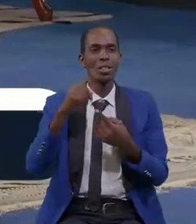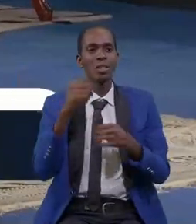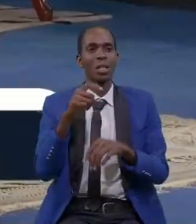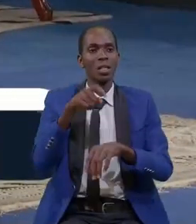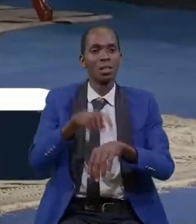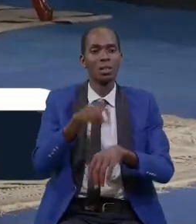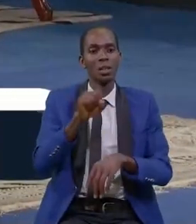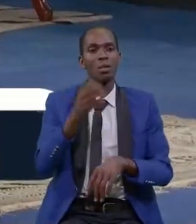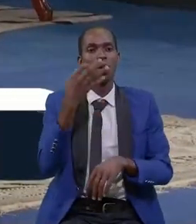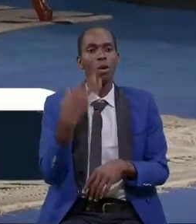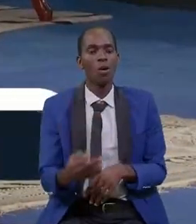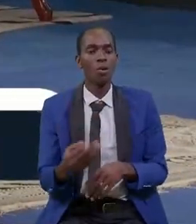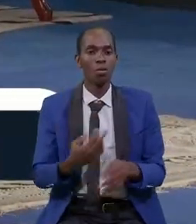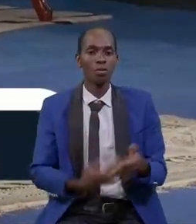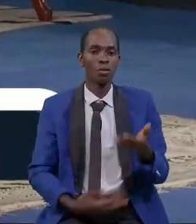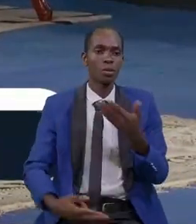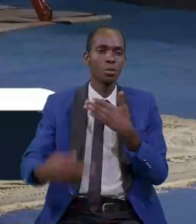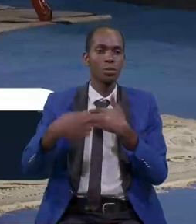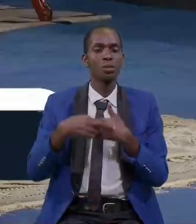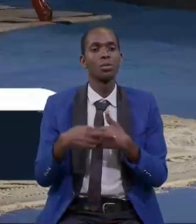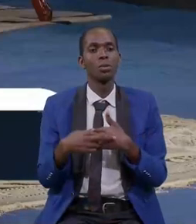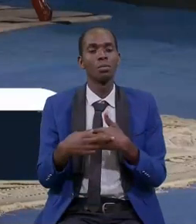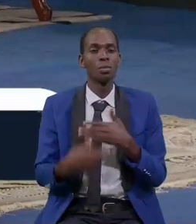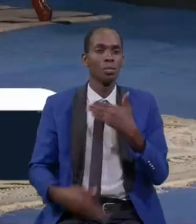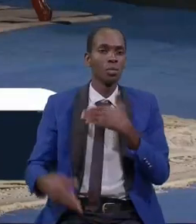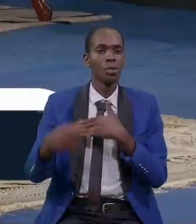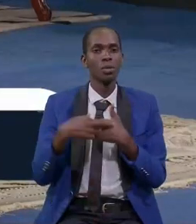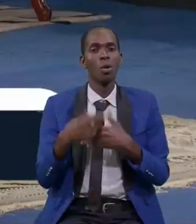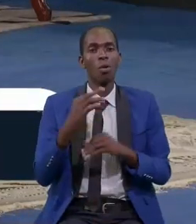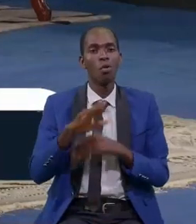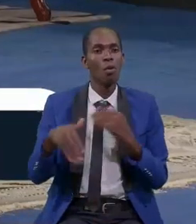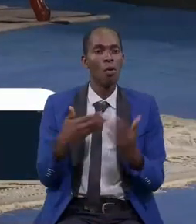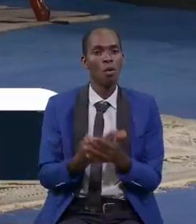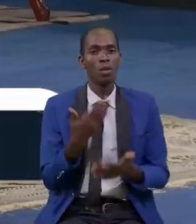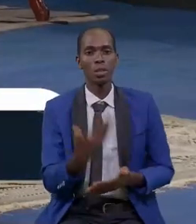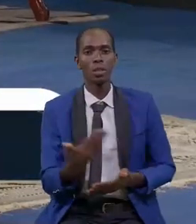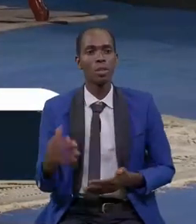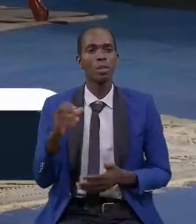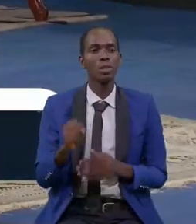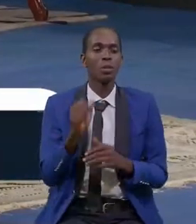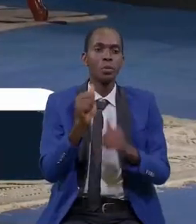du rétablissement de toutes choses, de restauration de toutes choses.